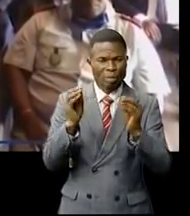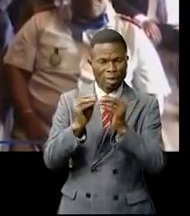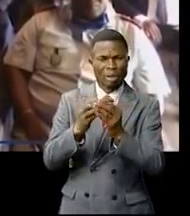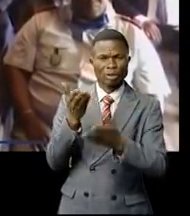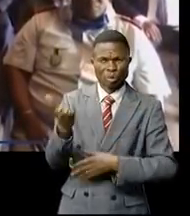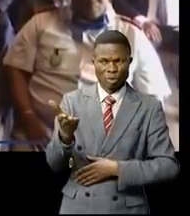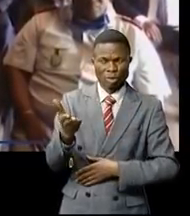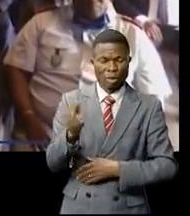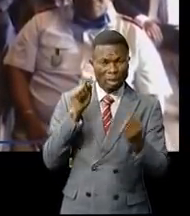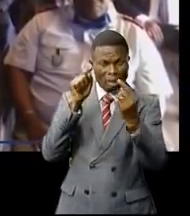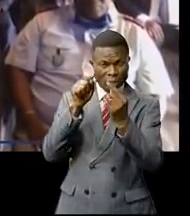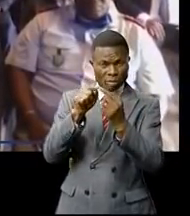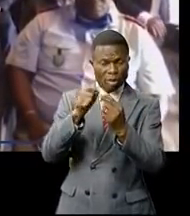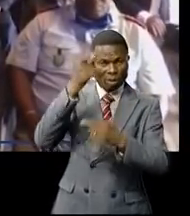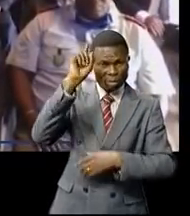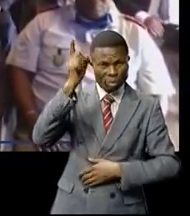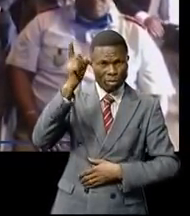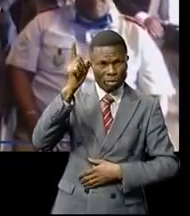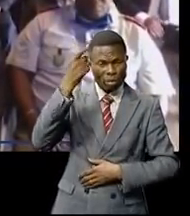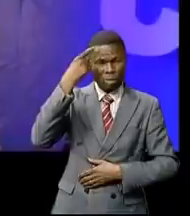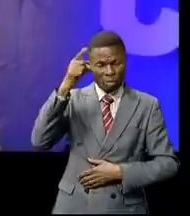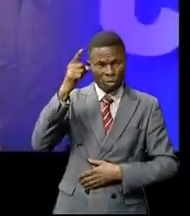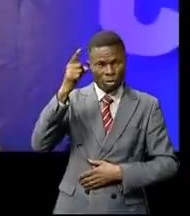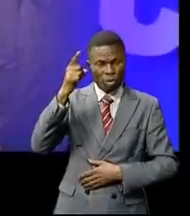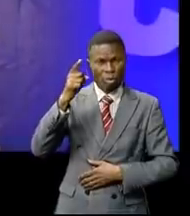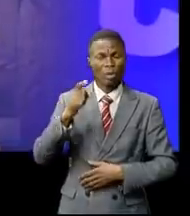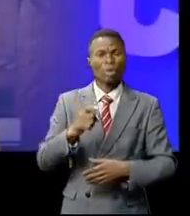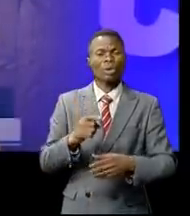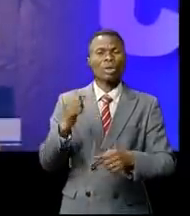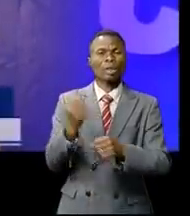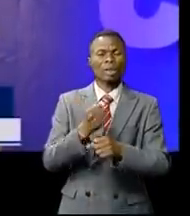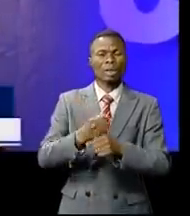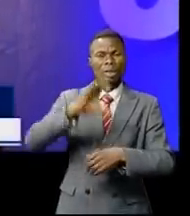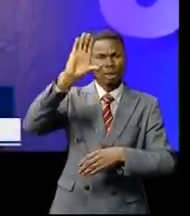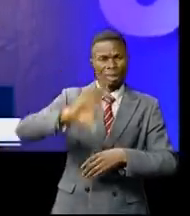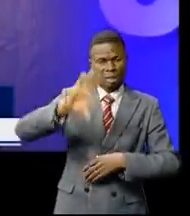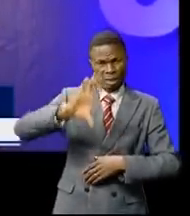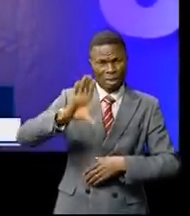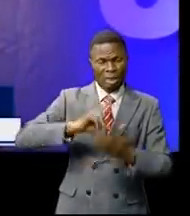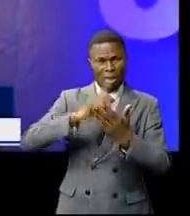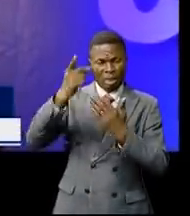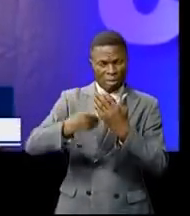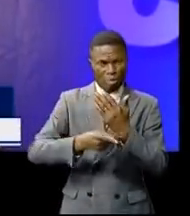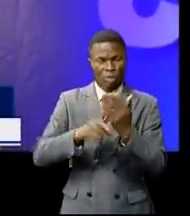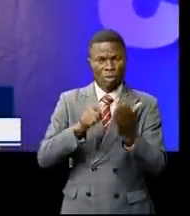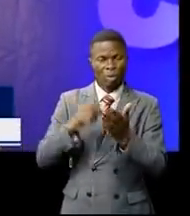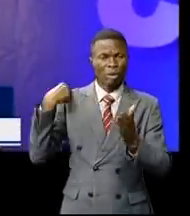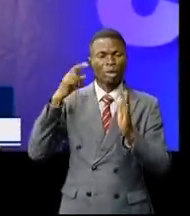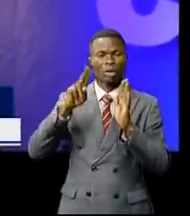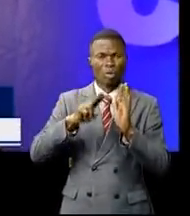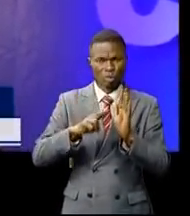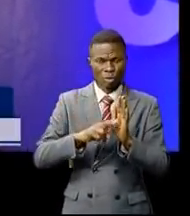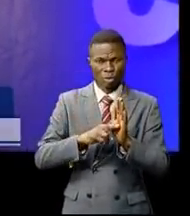l'objet principal ont suivi on est 5ème du gouvernement